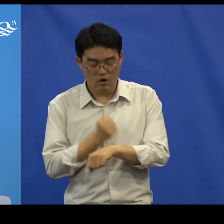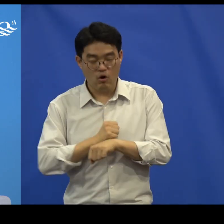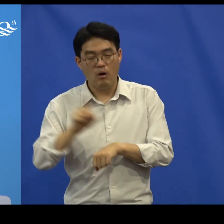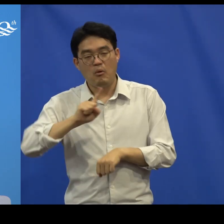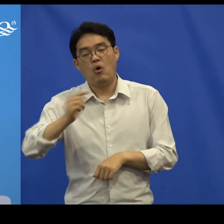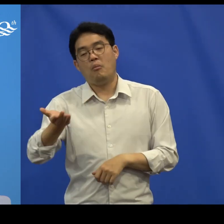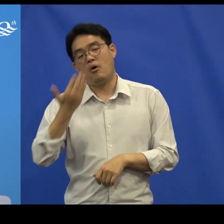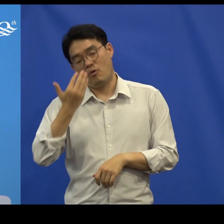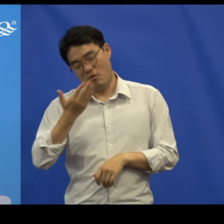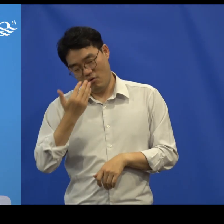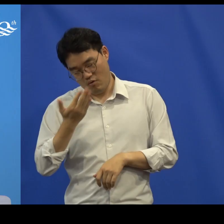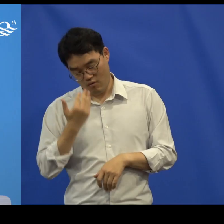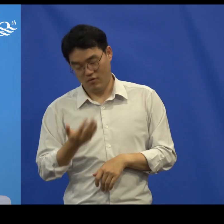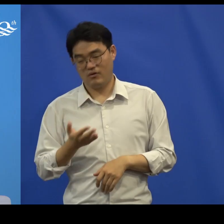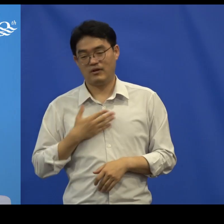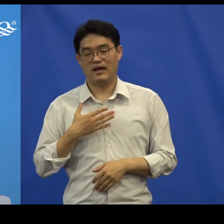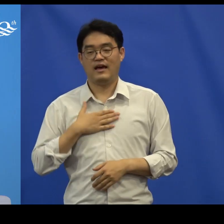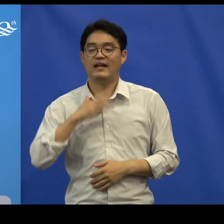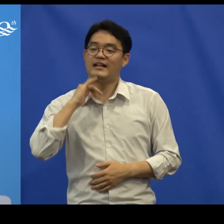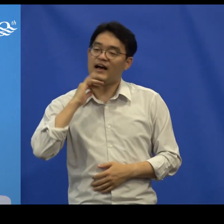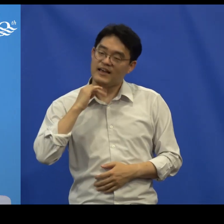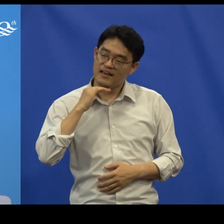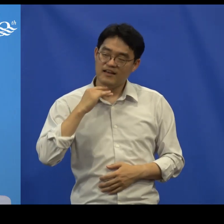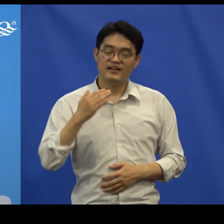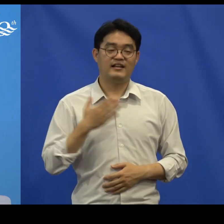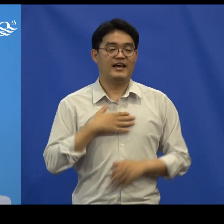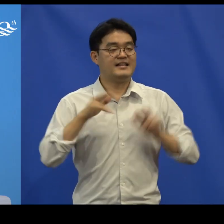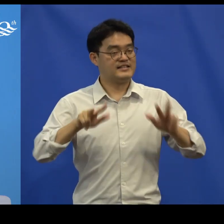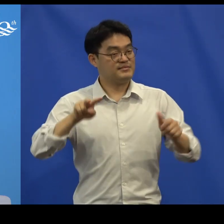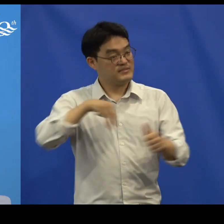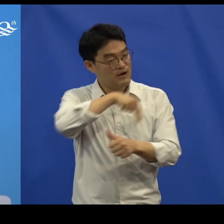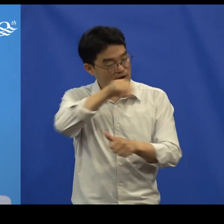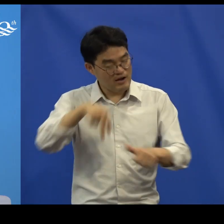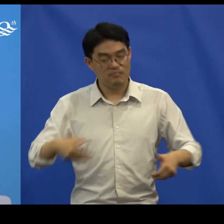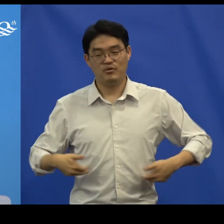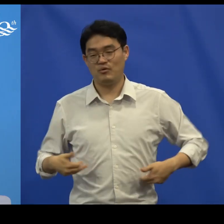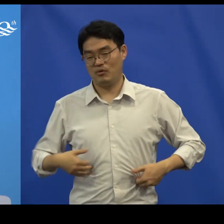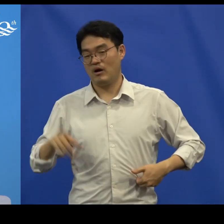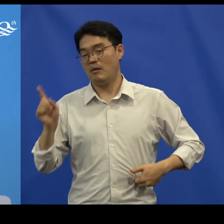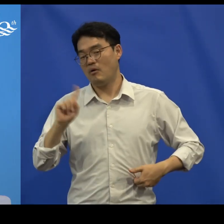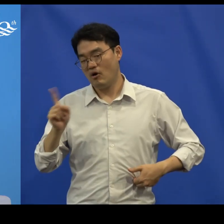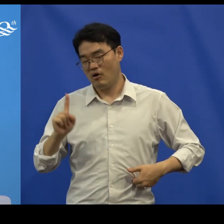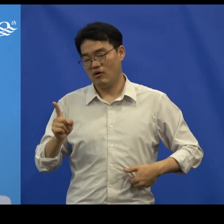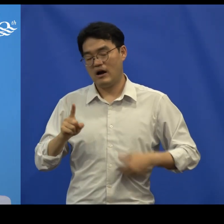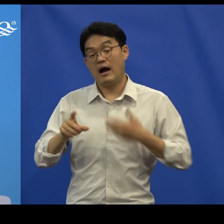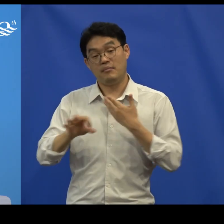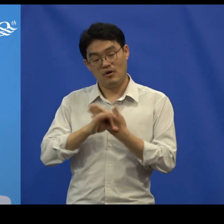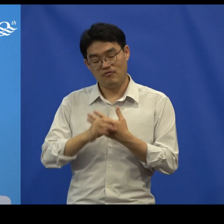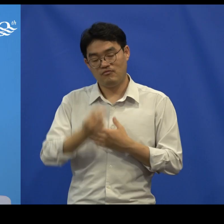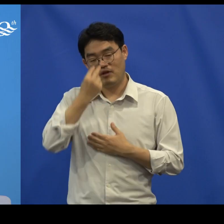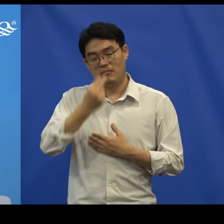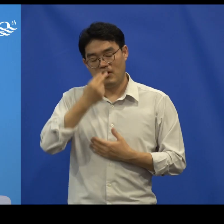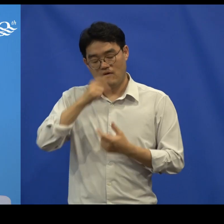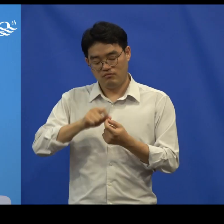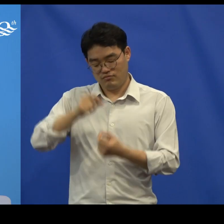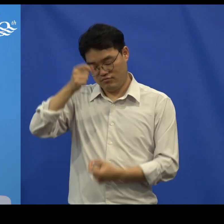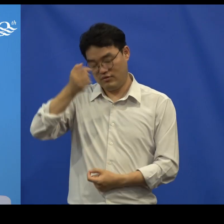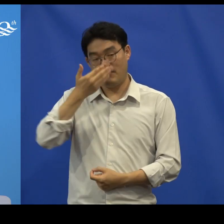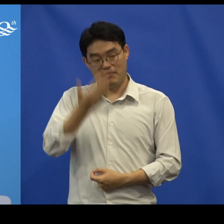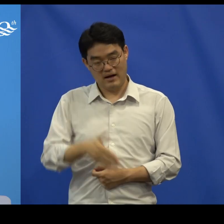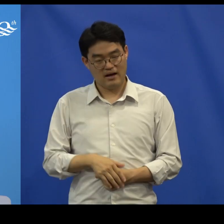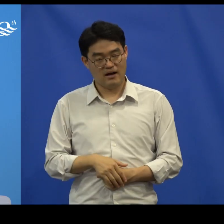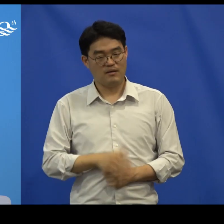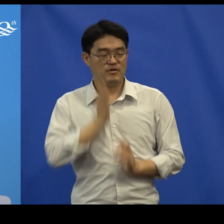어떤 내 나이에 내 정도의 수준의 건강에서 어떤 운동을 해야 하는지, 또 야채와 과일을 어떻게 먹고